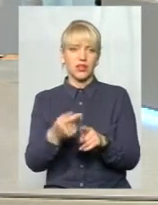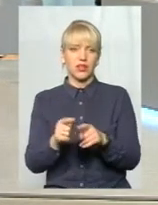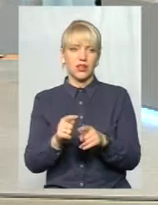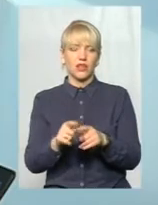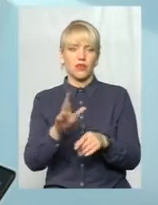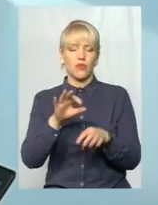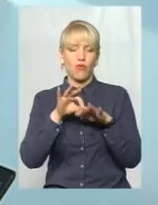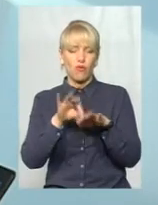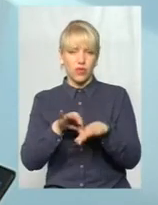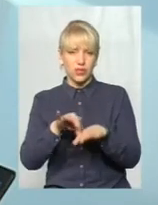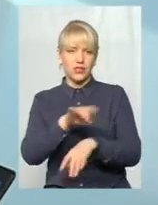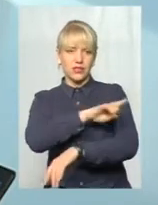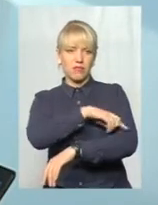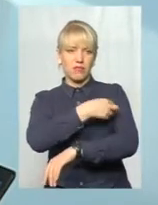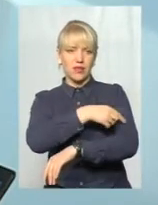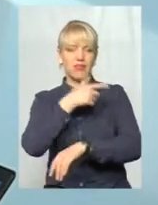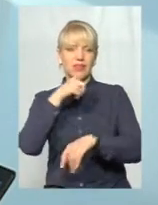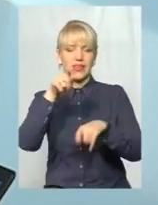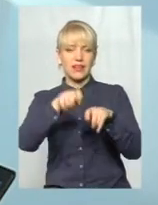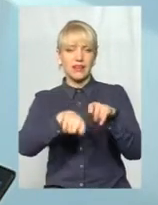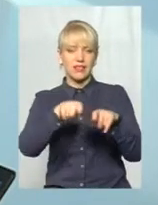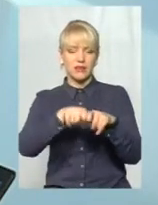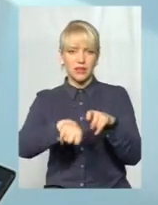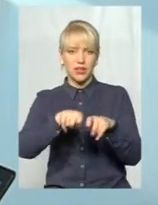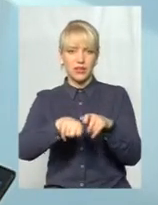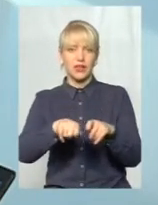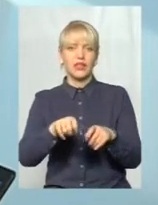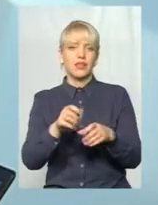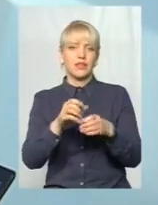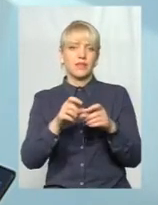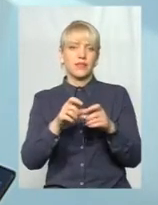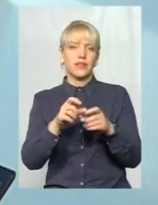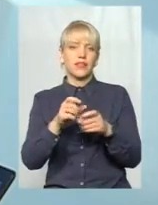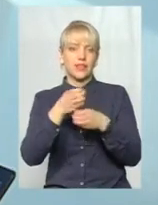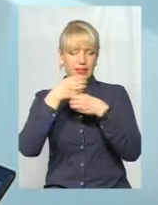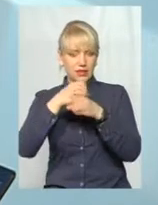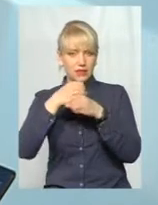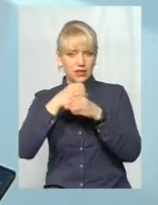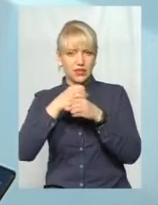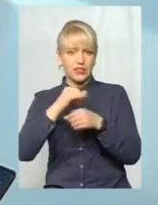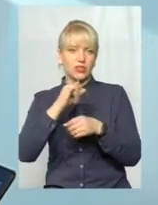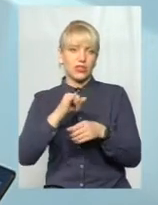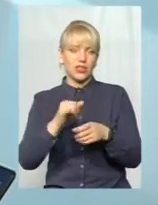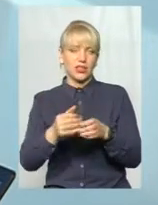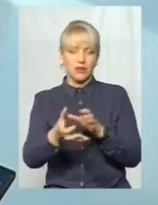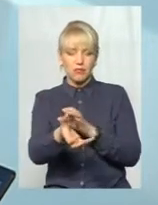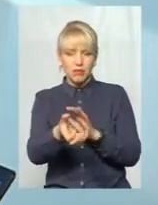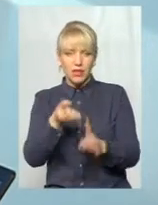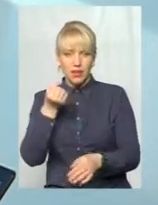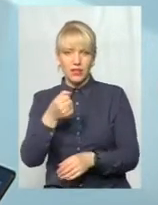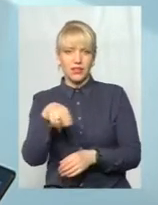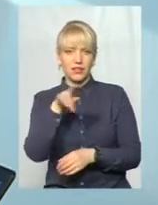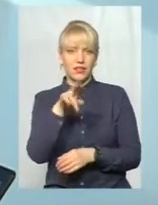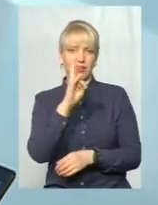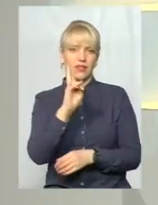медико-експертно. Розтин робився, експертиза робилася, і тоді вже фактично бралися забори ДНК і робилося фактично